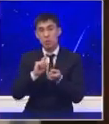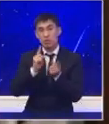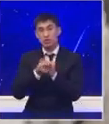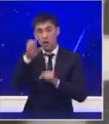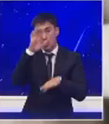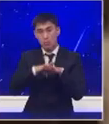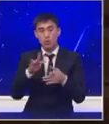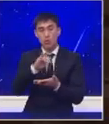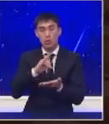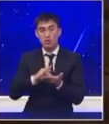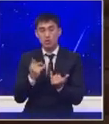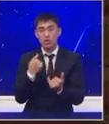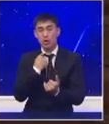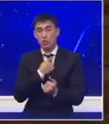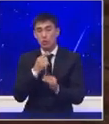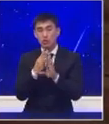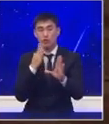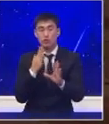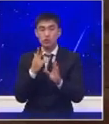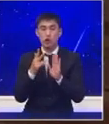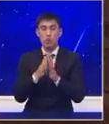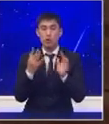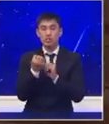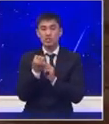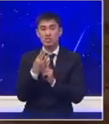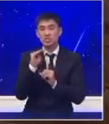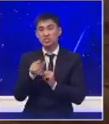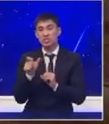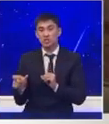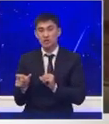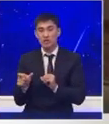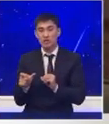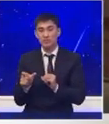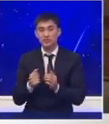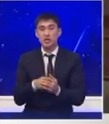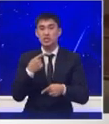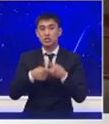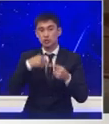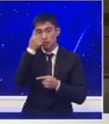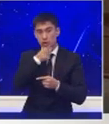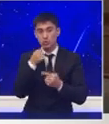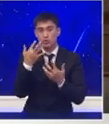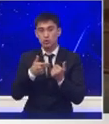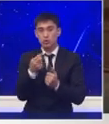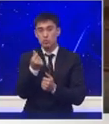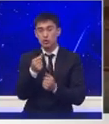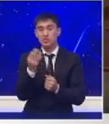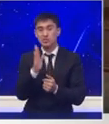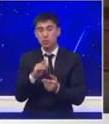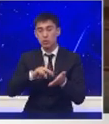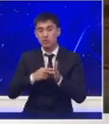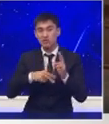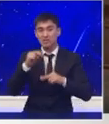акимат города. Сейчас в Талдыкургане в очереди состоит более 14 тысяч человек. В следующем году за счет бюджетных средств